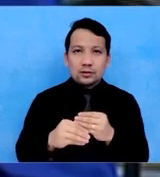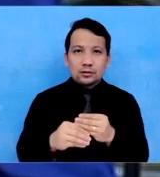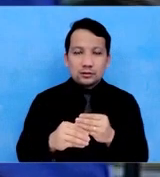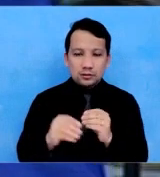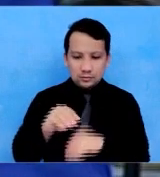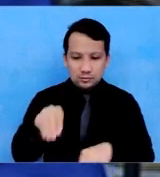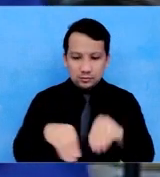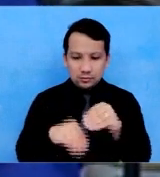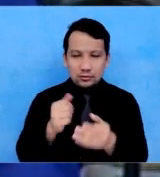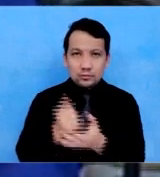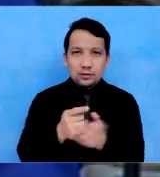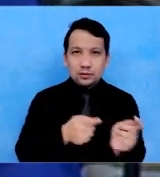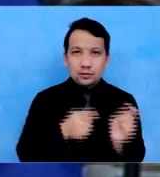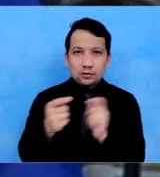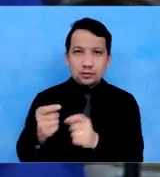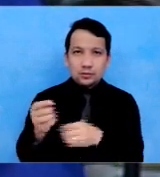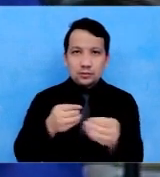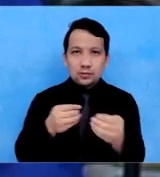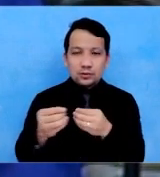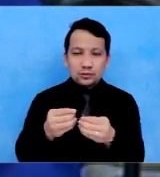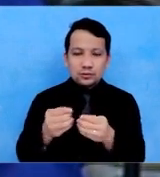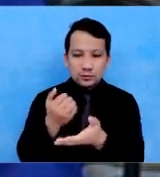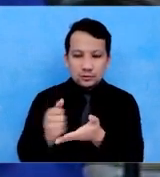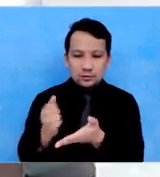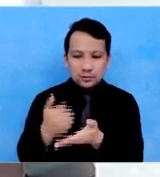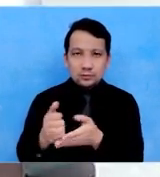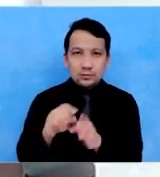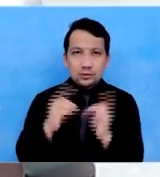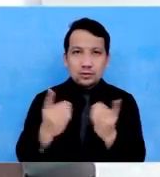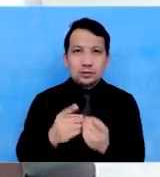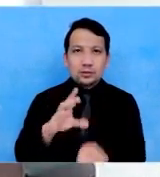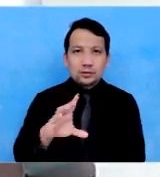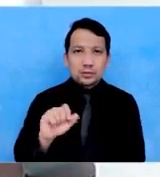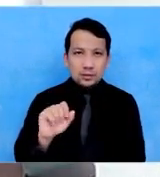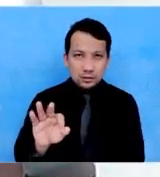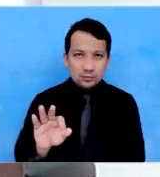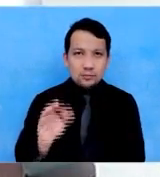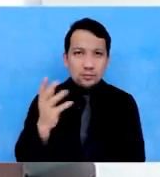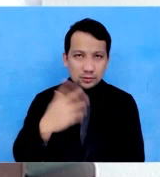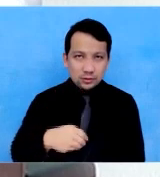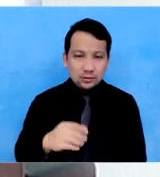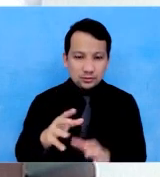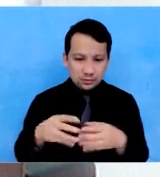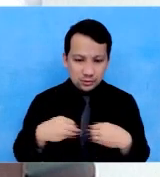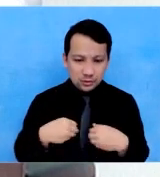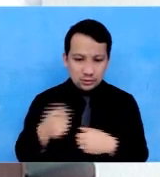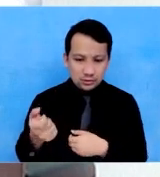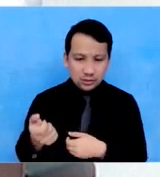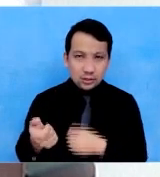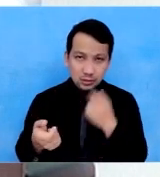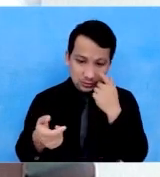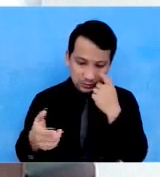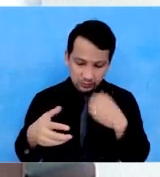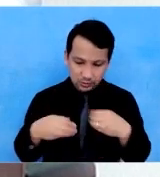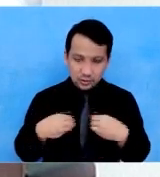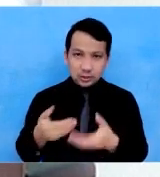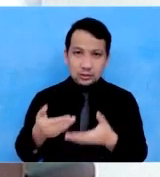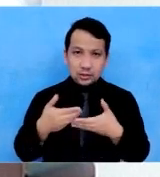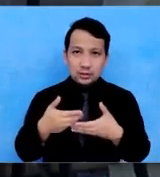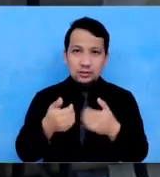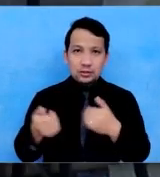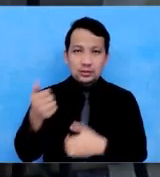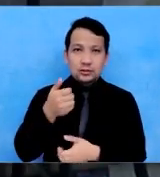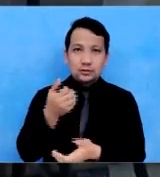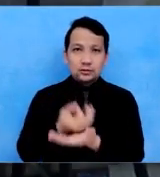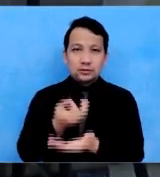na ilipat sa operation expenses ng DepEd ang CIF. Agad naman itong tinanggap ni Senator Sonny Angara na siyang chairperson ng Committee on